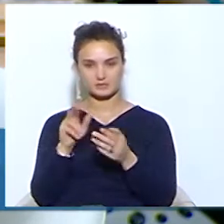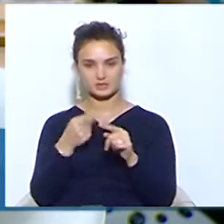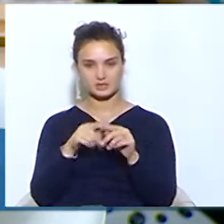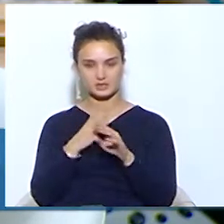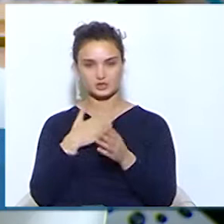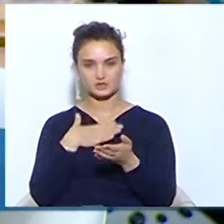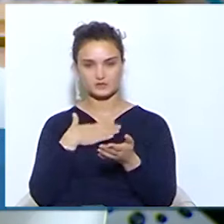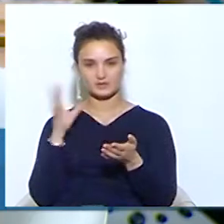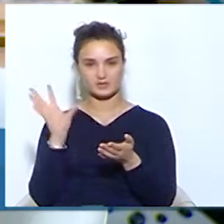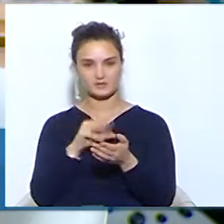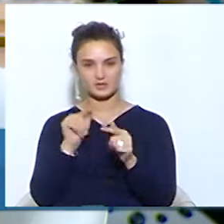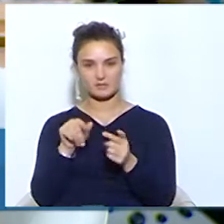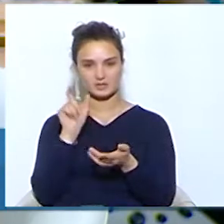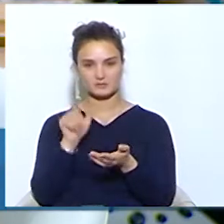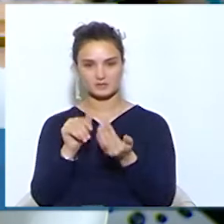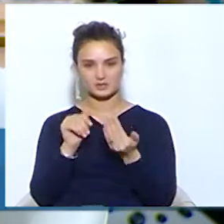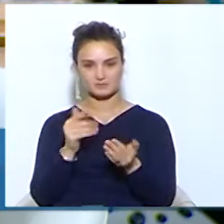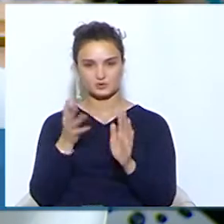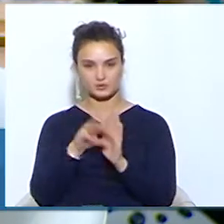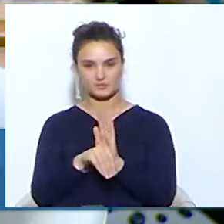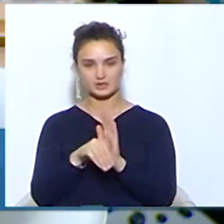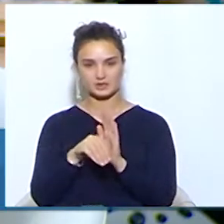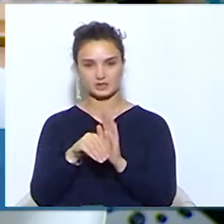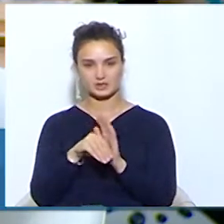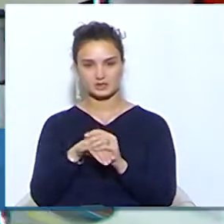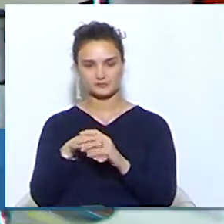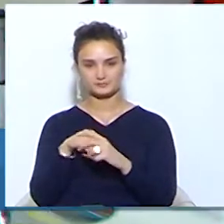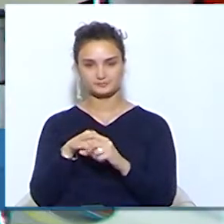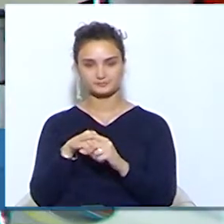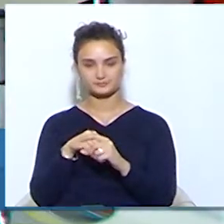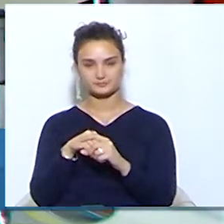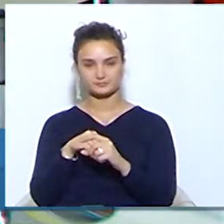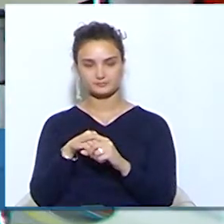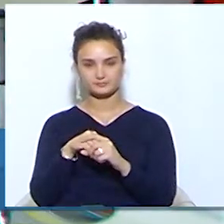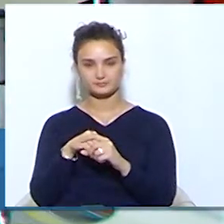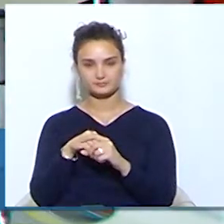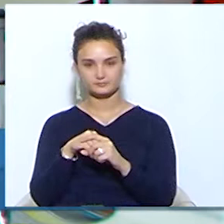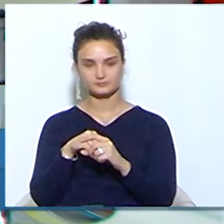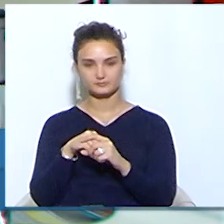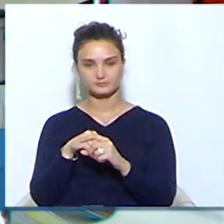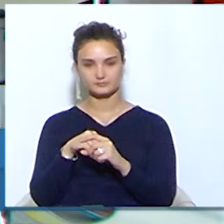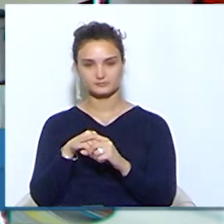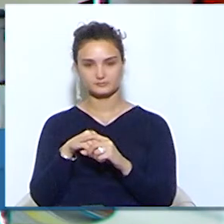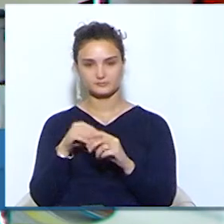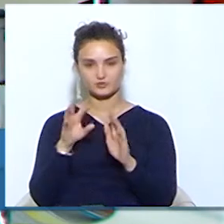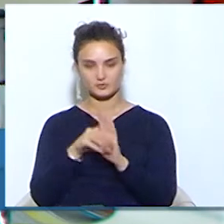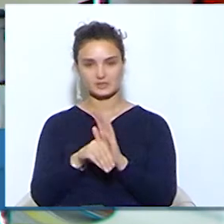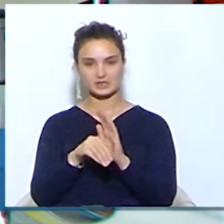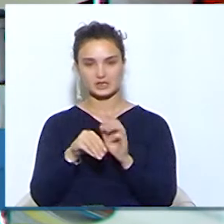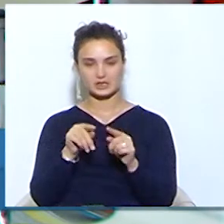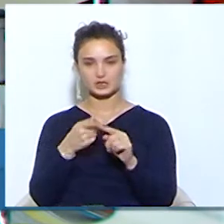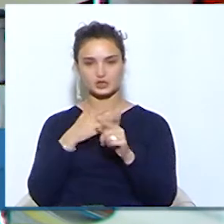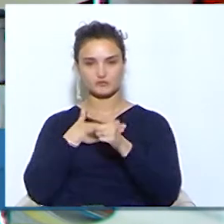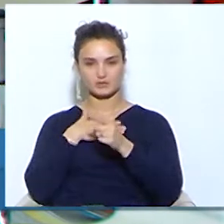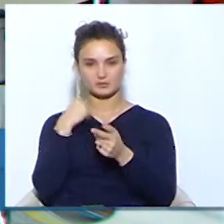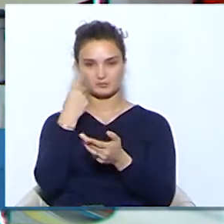არის ჩვენი ყველა ამ ადამიანის შემადგენელი ერთგვარი, როგორ ვთქვათ, შემადგენელი